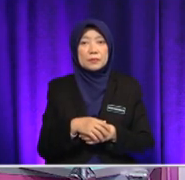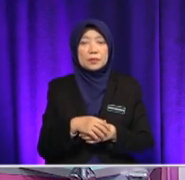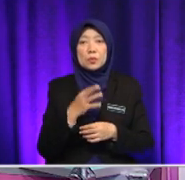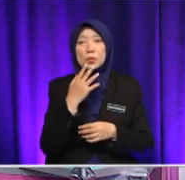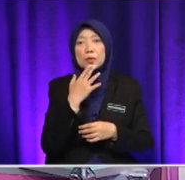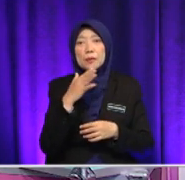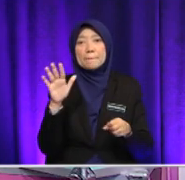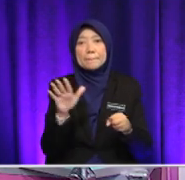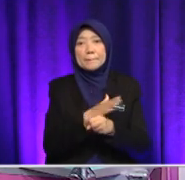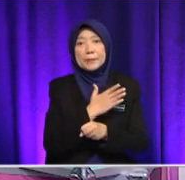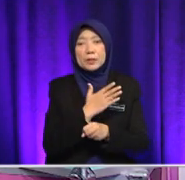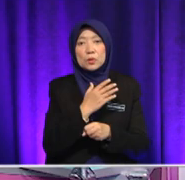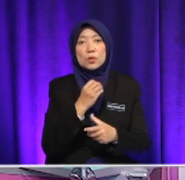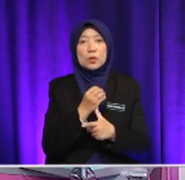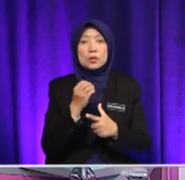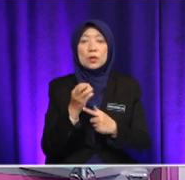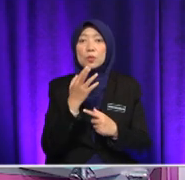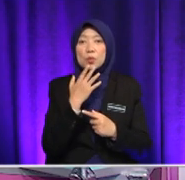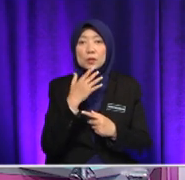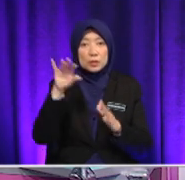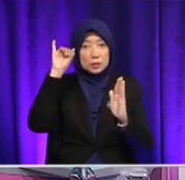penuh ataupun kita